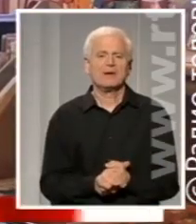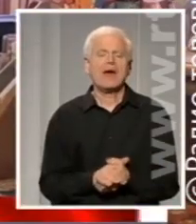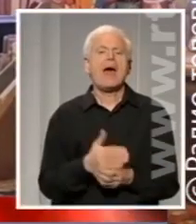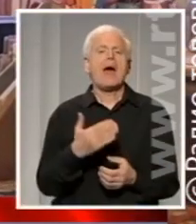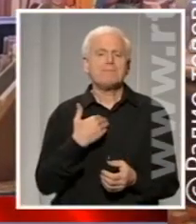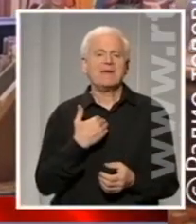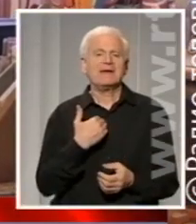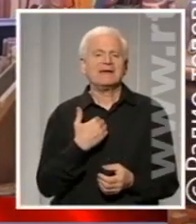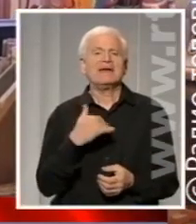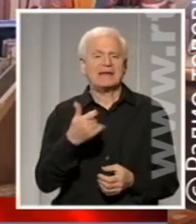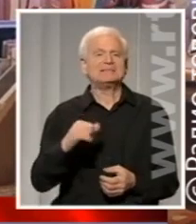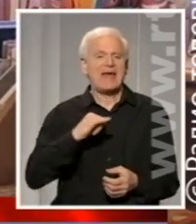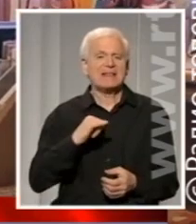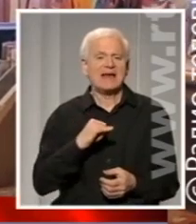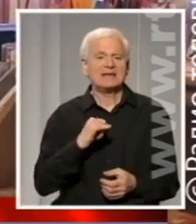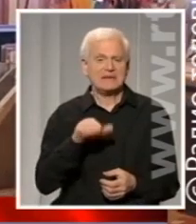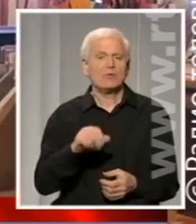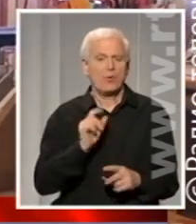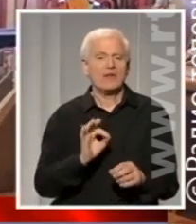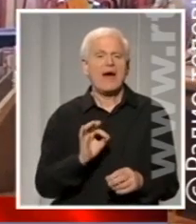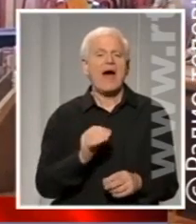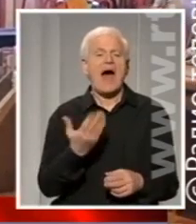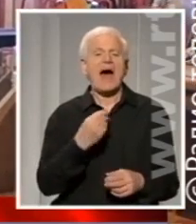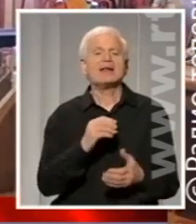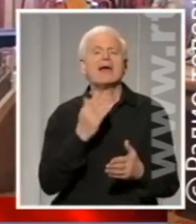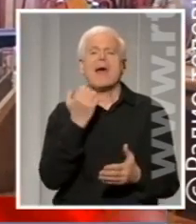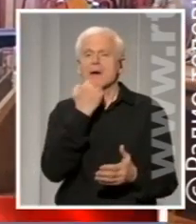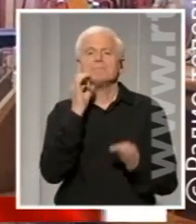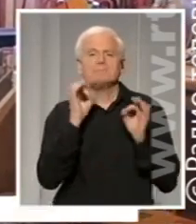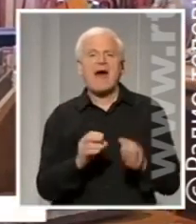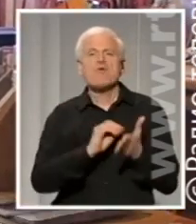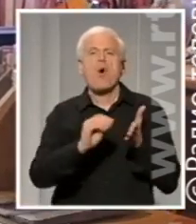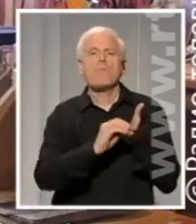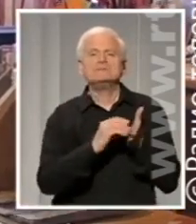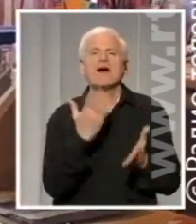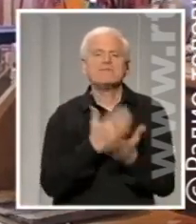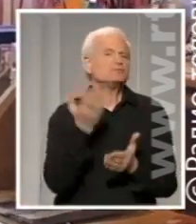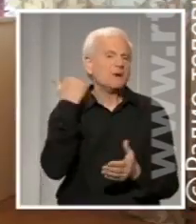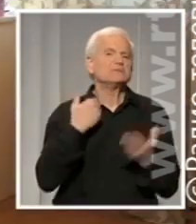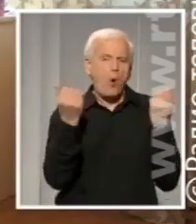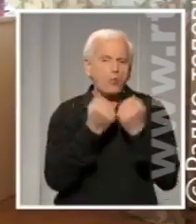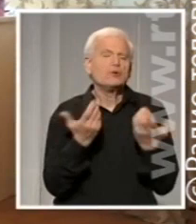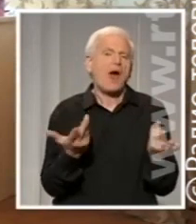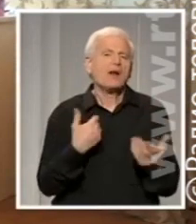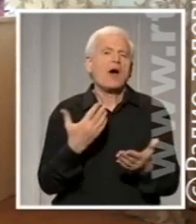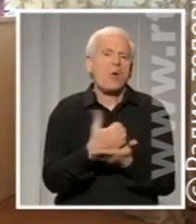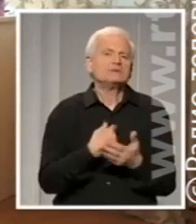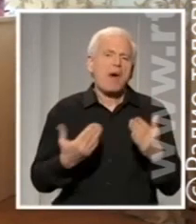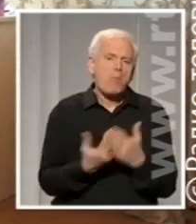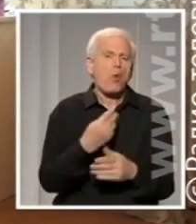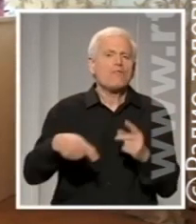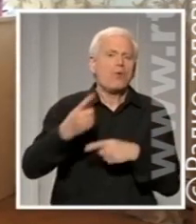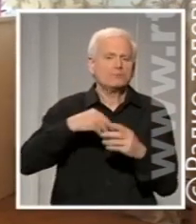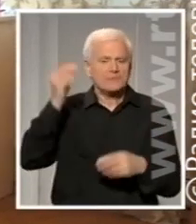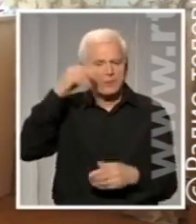zanimljiv čas. Samo što smo pravopis već učili, tako da je to bio samo čas obnavljanja. Uz đake nastavu su